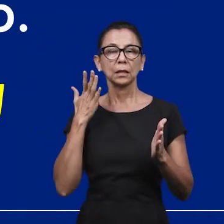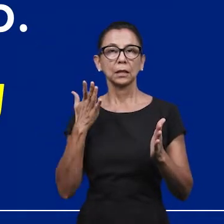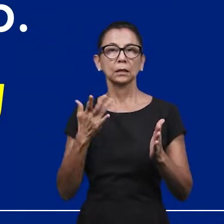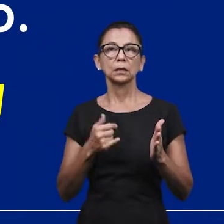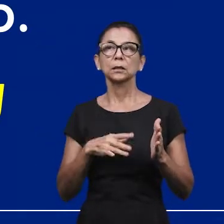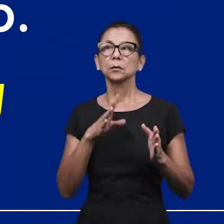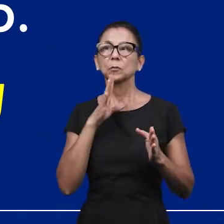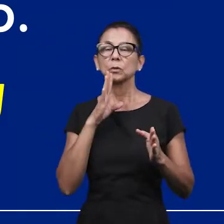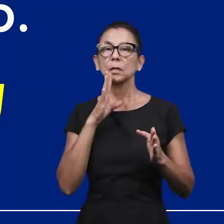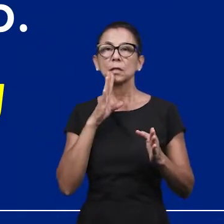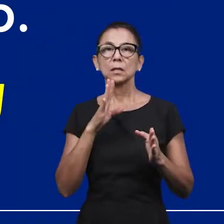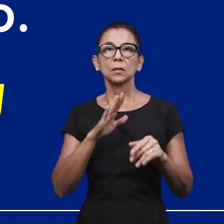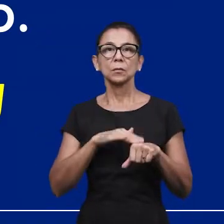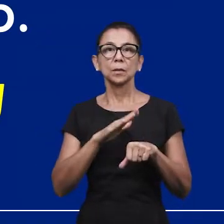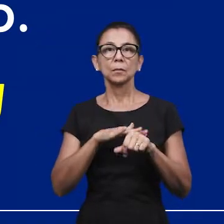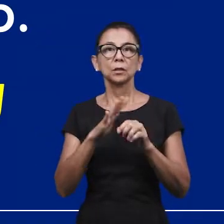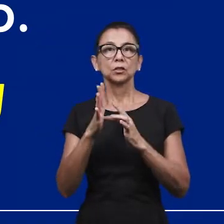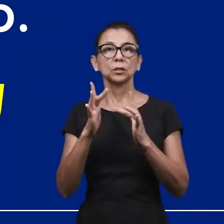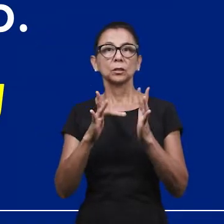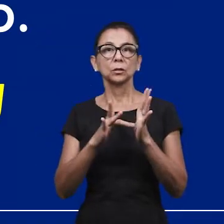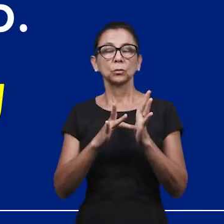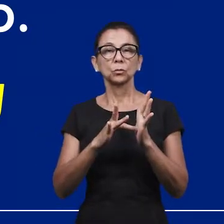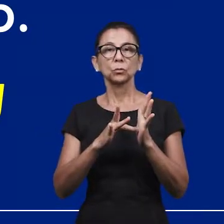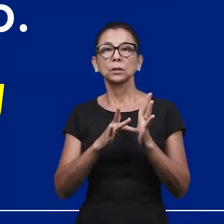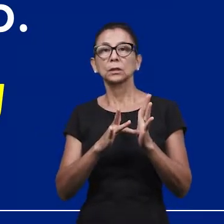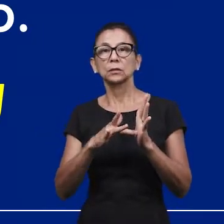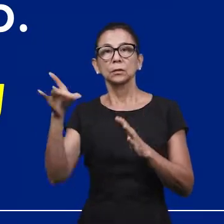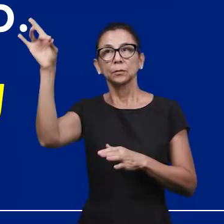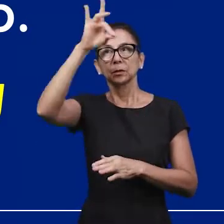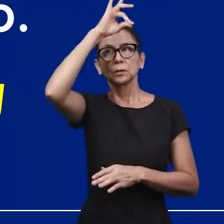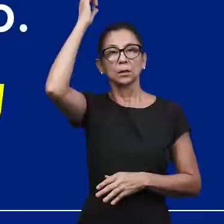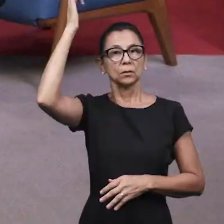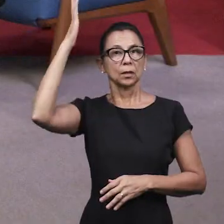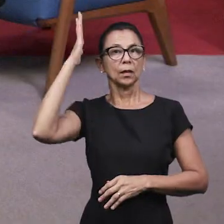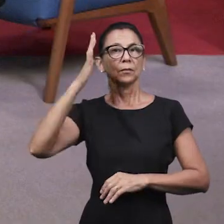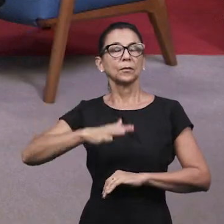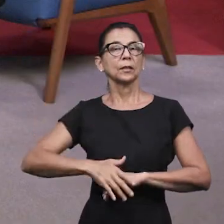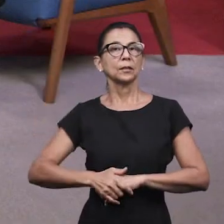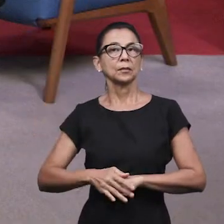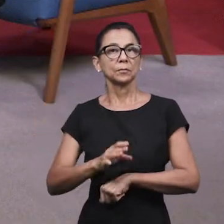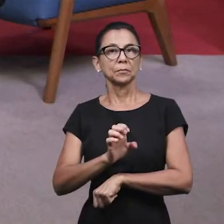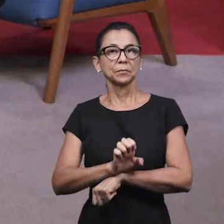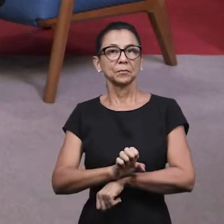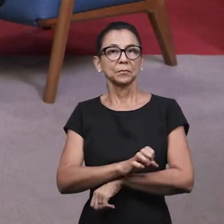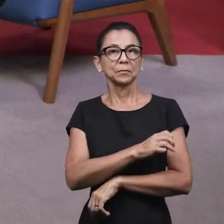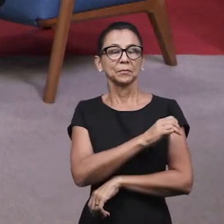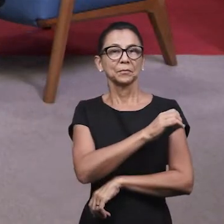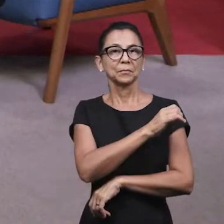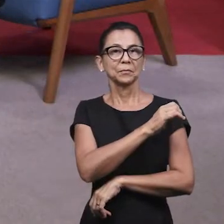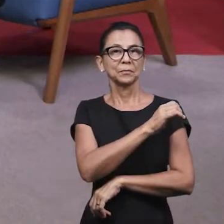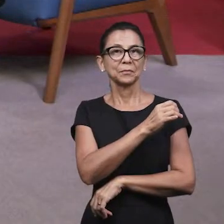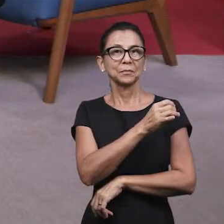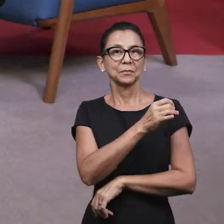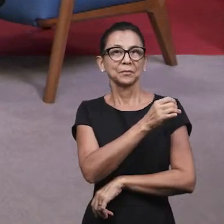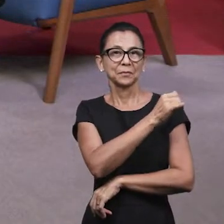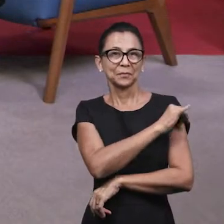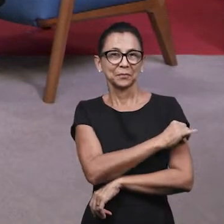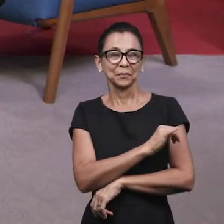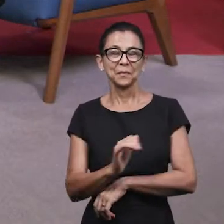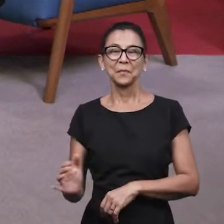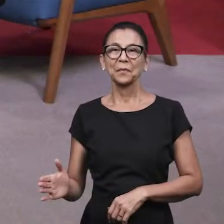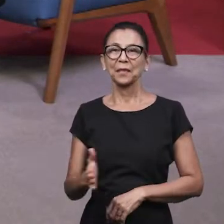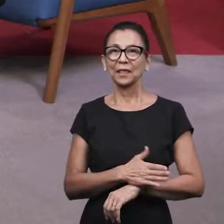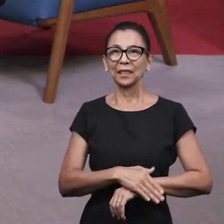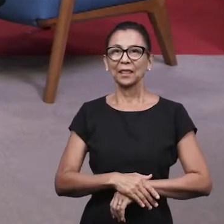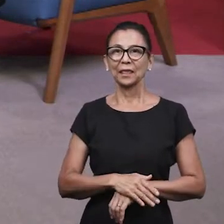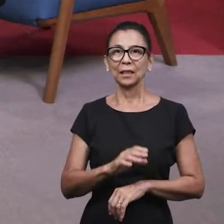révélée, les mystères du Seigneur Jésus qui sont révélés par le Saint-Esprit. Ça, c'est la participation de Cecília Amarra, do Rio de Janeiro, capitale.